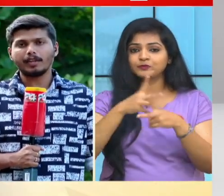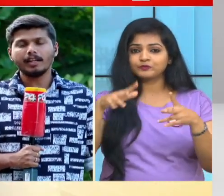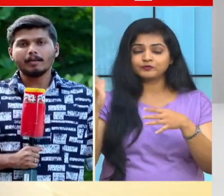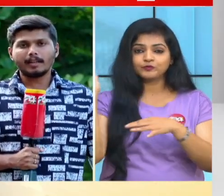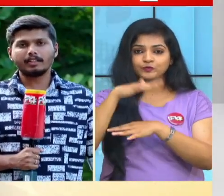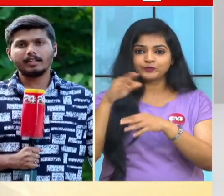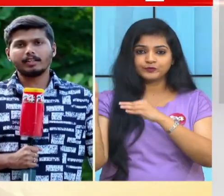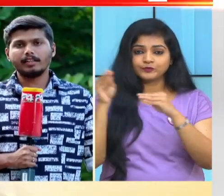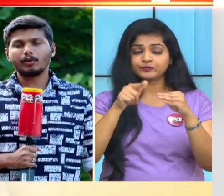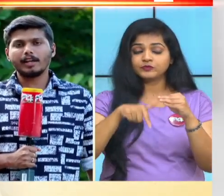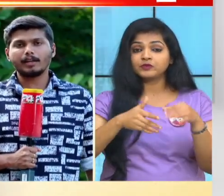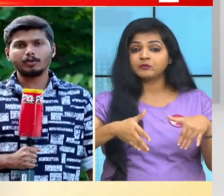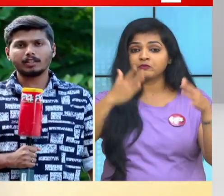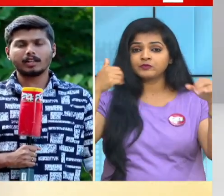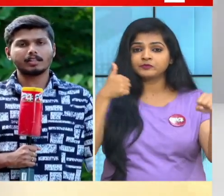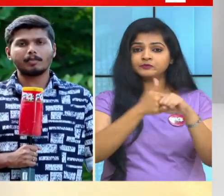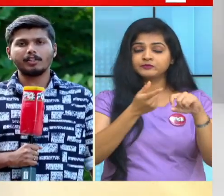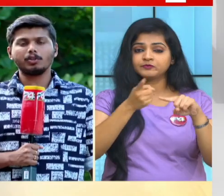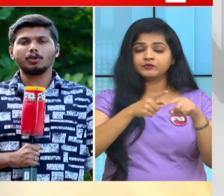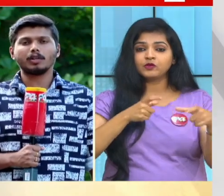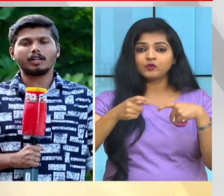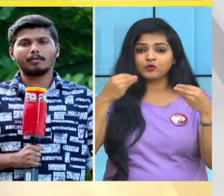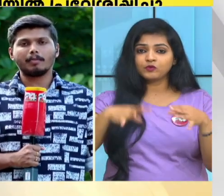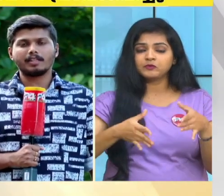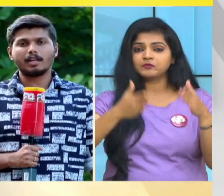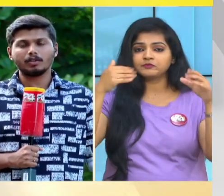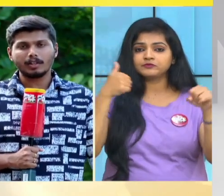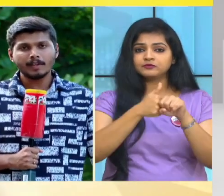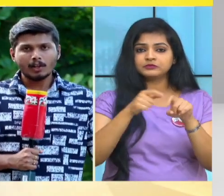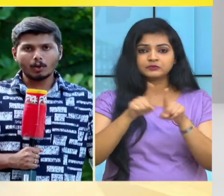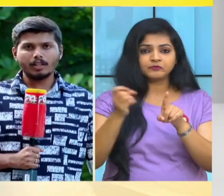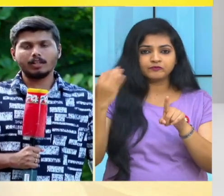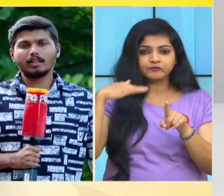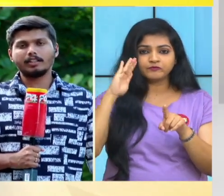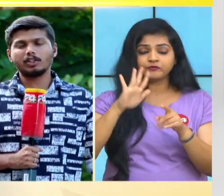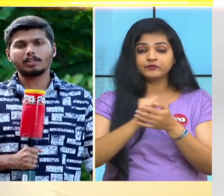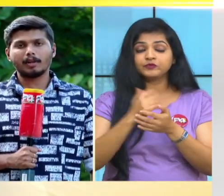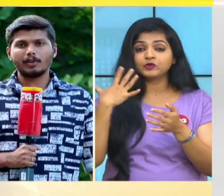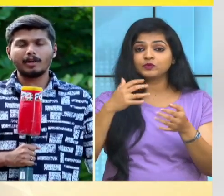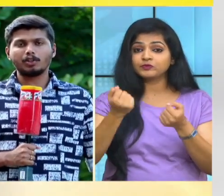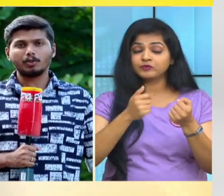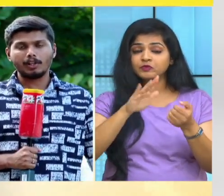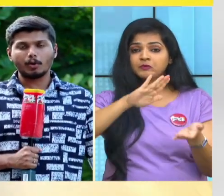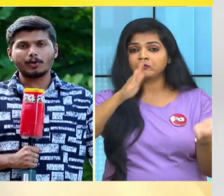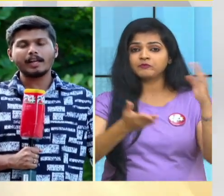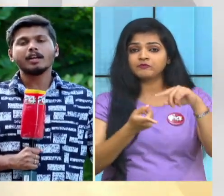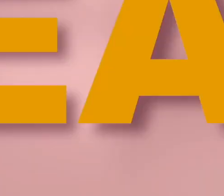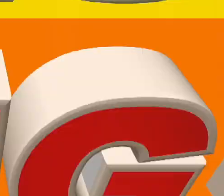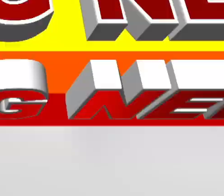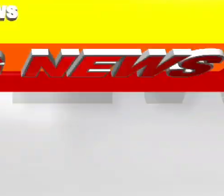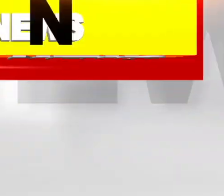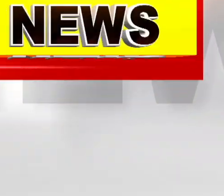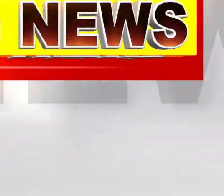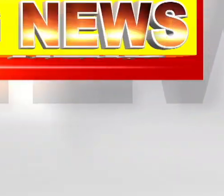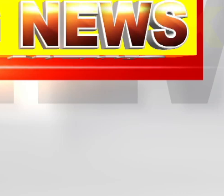ലോറി മരത്തിന് ഇടിക്കുകയായിരുന്നു. നിയന്ത്രണം നഷ്ടപ്പെട്ട് ഇടിച്ചു എന്നുള്ളതാണ് നമ്മൾ മനസ്സിലാക്കുന്നത്. ലോറി അതിനുശേഷം മറിയുകയും ചെയ്തു. ഈ ലോറിയുടെ